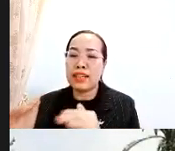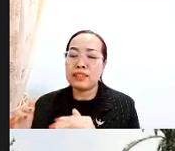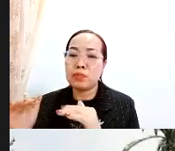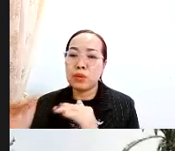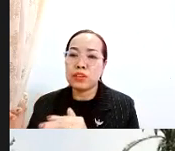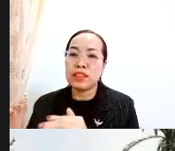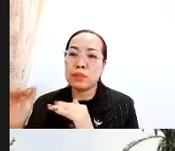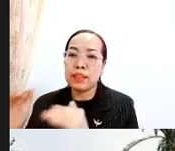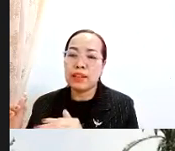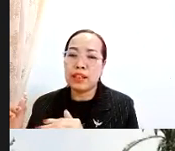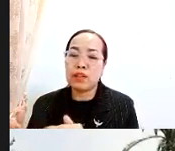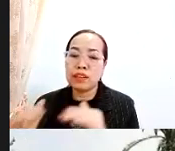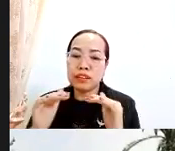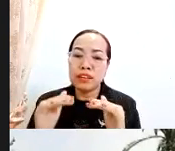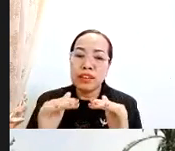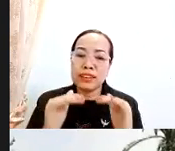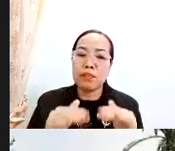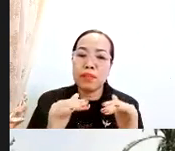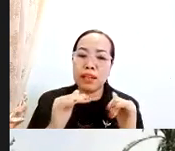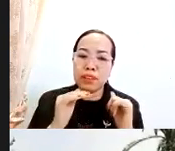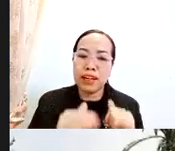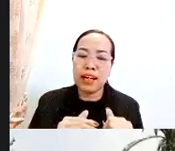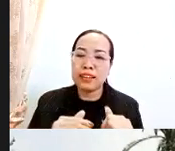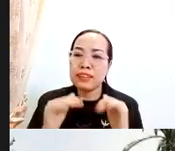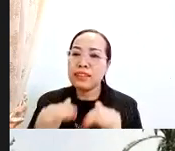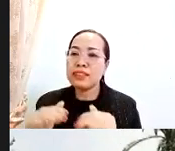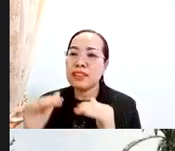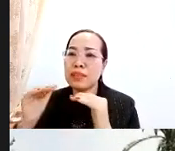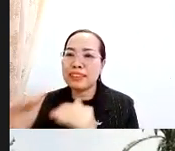sát hạ sát chiệp chỗ chơi nơi tại cái đấy quan lực chạy lệch mà thả